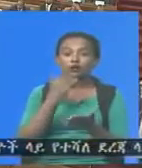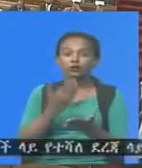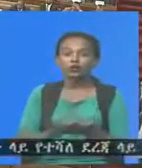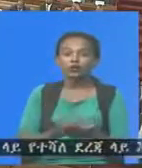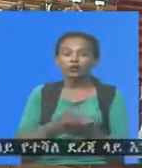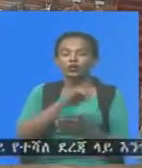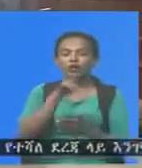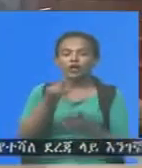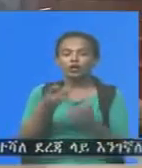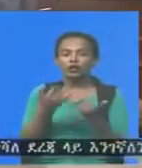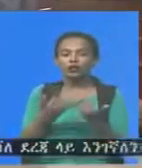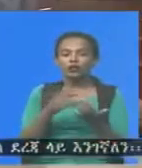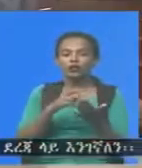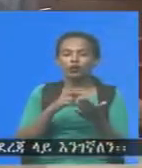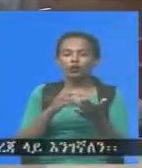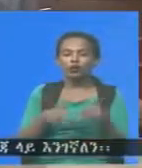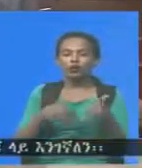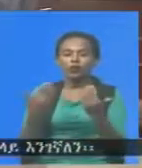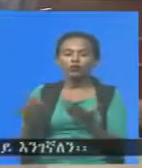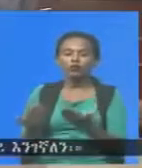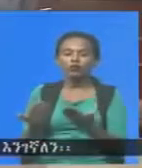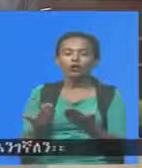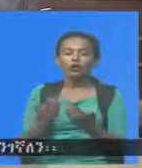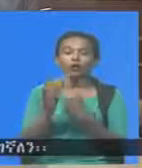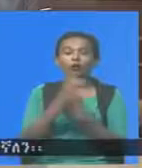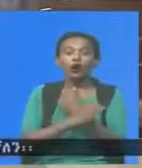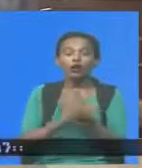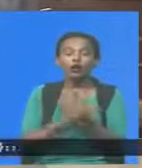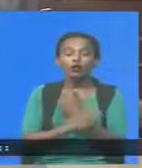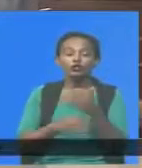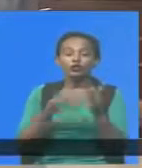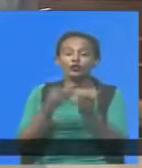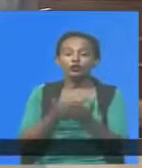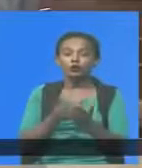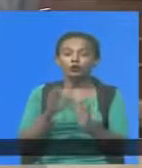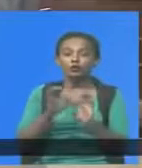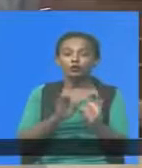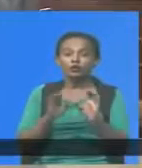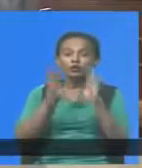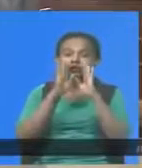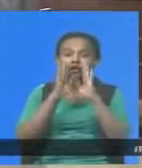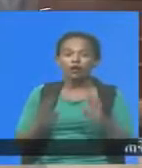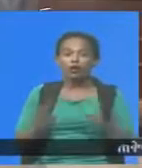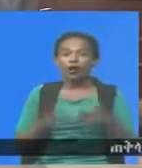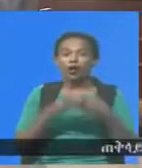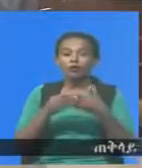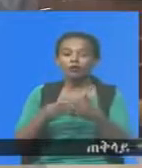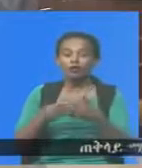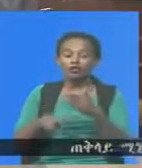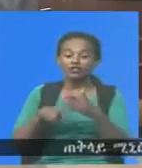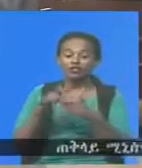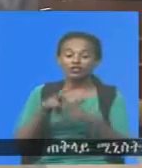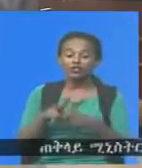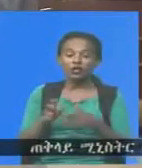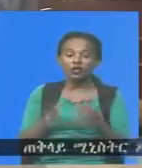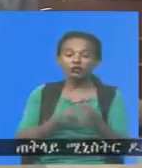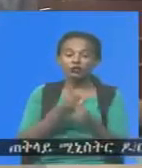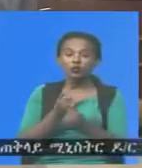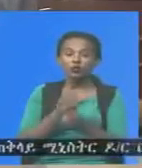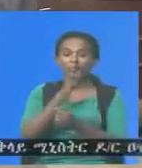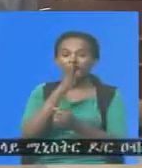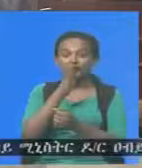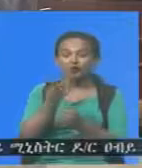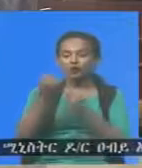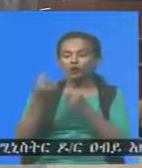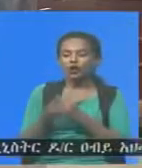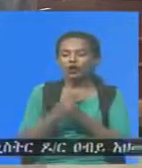ጥያቄን እንደሚከተለው አቀርባለሁ። በሀገራችን በቅርቡ በተደረገው ሰላማዊ የአመራር ሽግግርን ተከትሎ በተፈጠረው